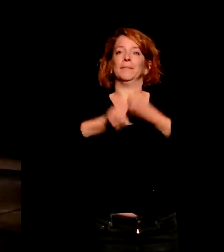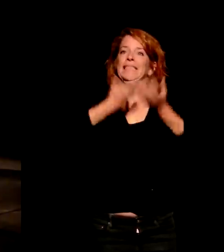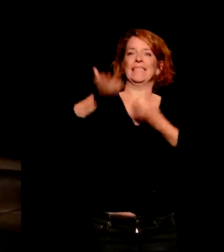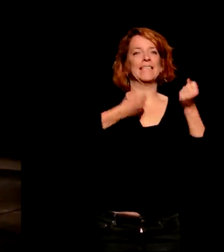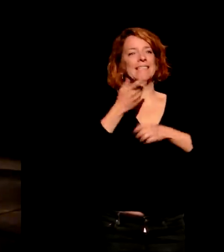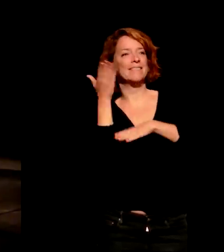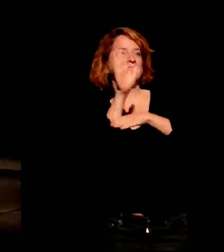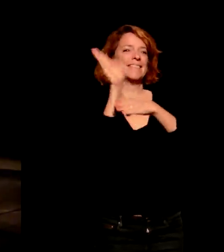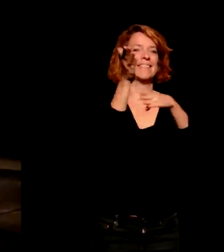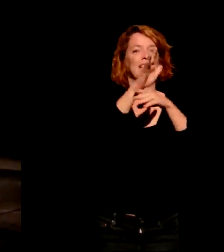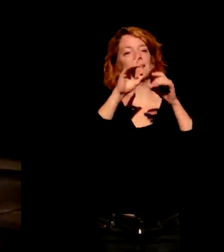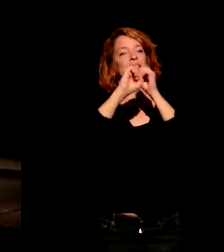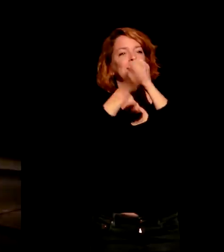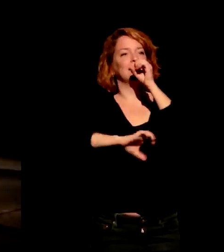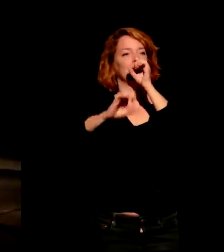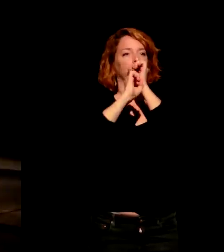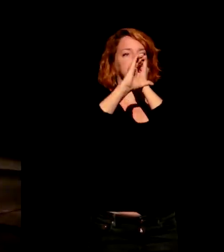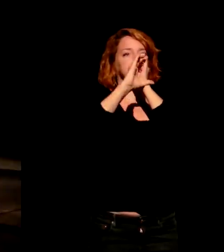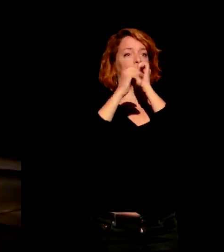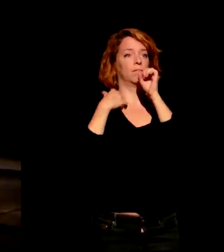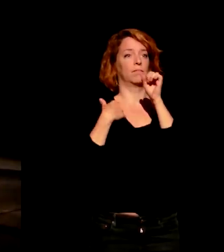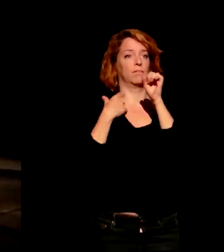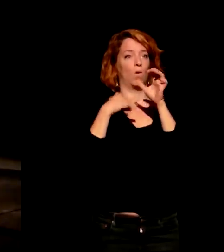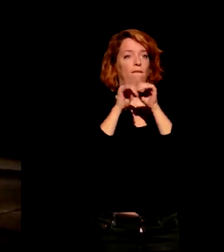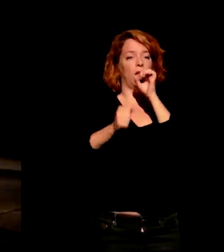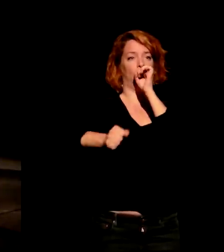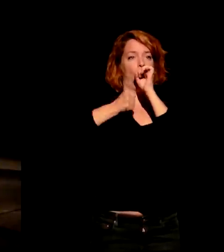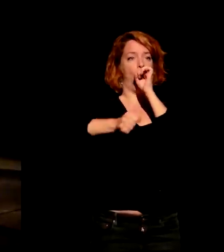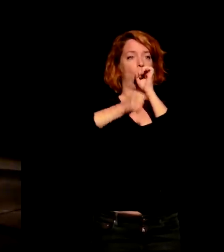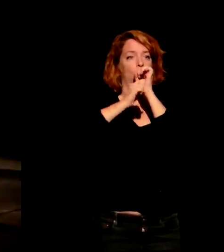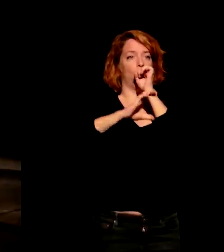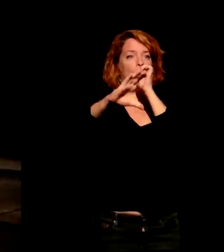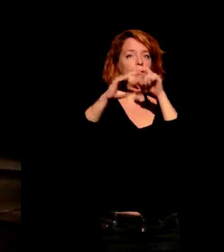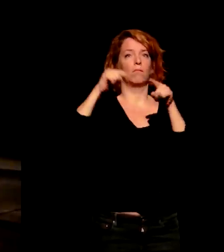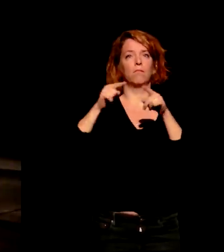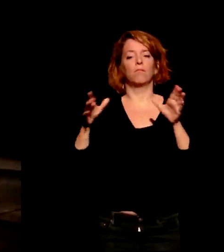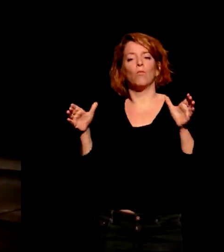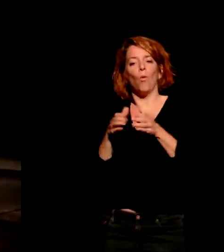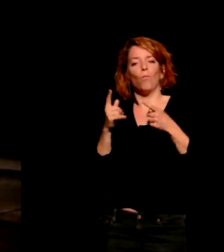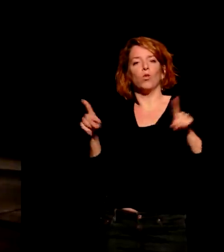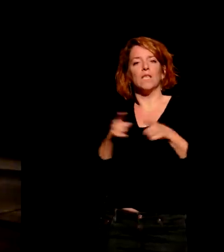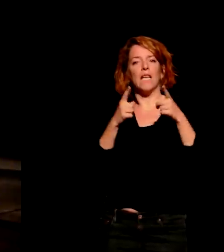hein, mais c'est aussi que je joue dans une fanfare. Je fais du trombone dans une fanfare rock, metal, punk.